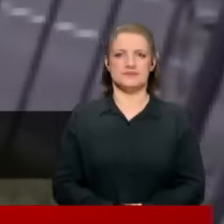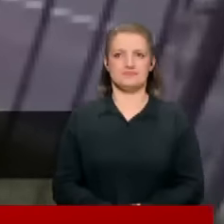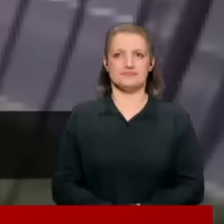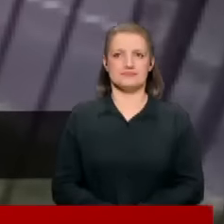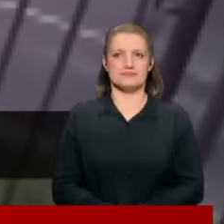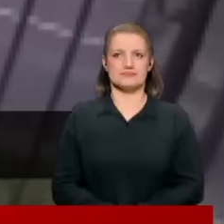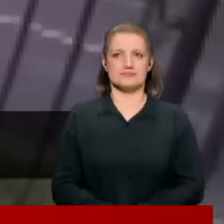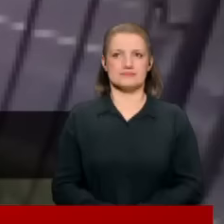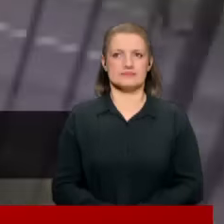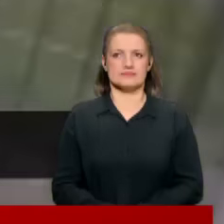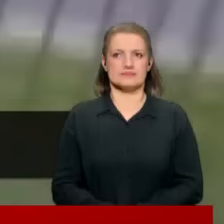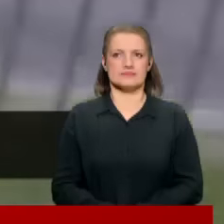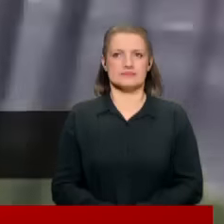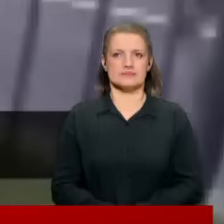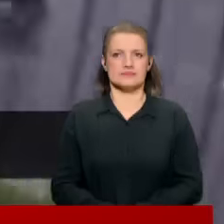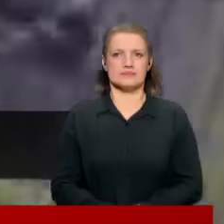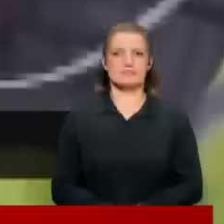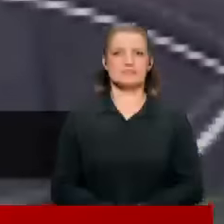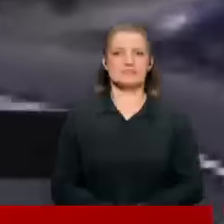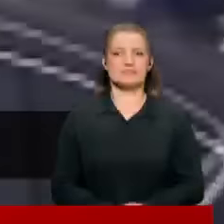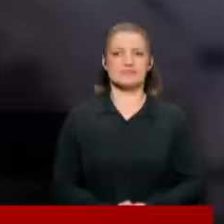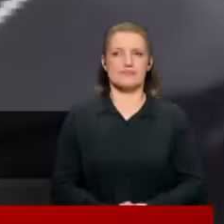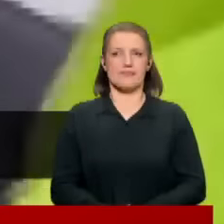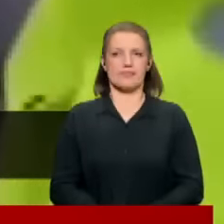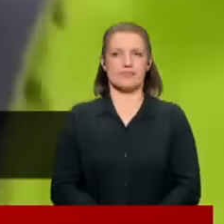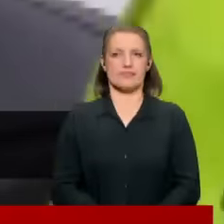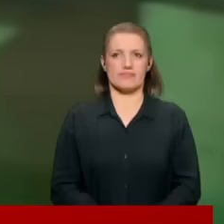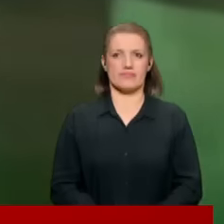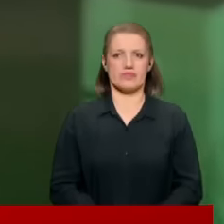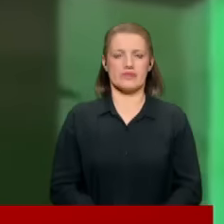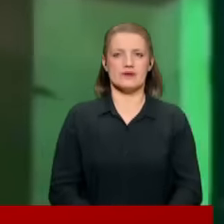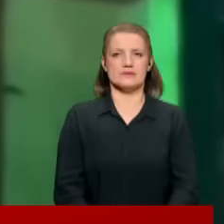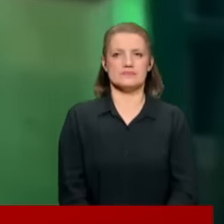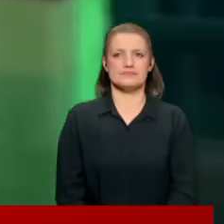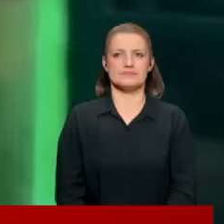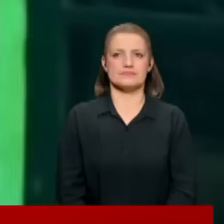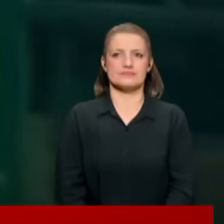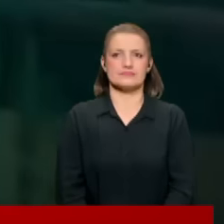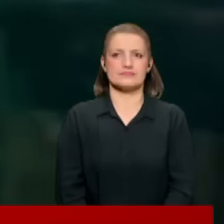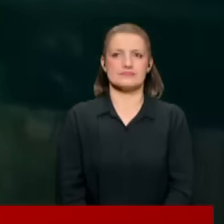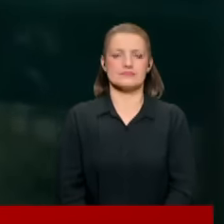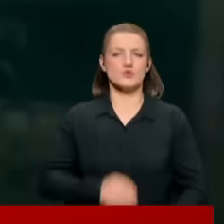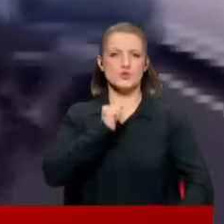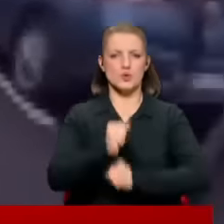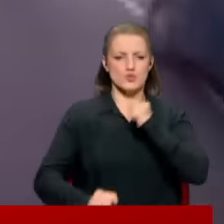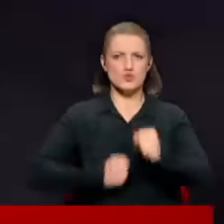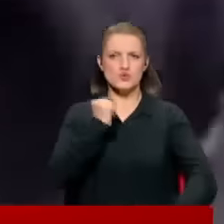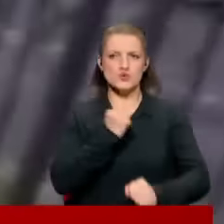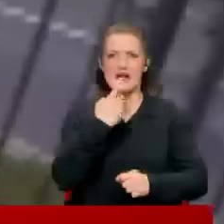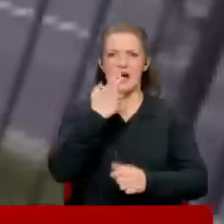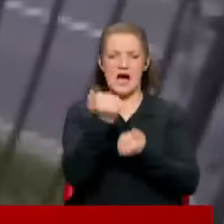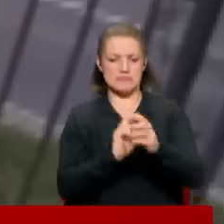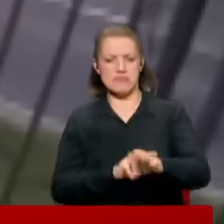Ne oldu lan? Ne oldu? Tamam bırak abi bırak. Emniyetteyim zaten. Çek lan elini. Koştu, kaputa